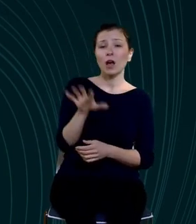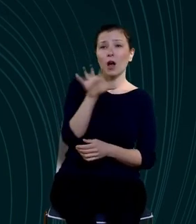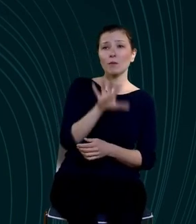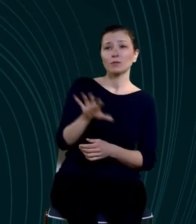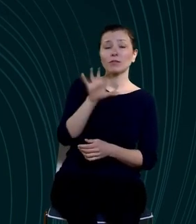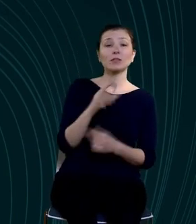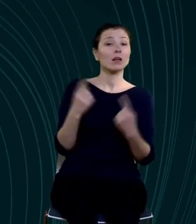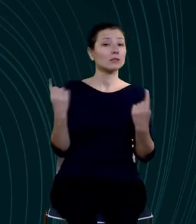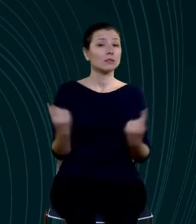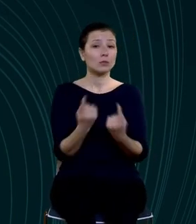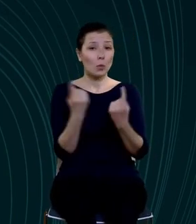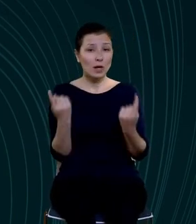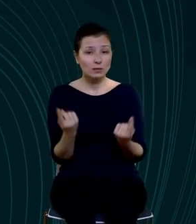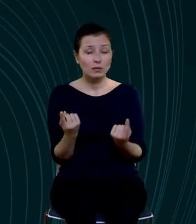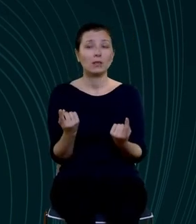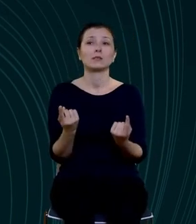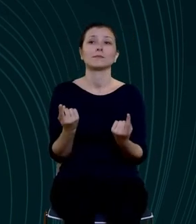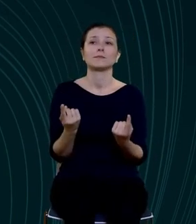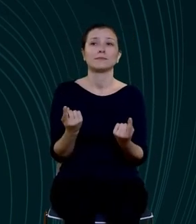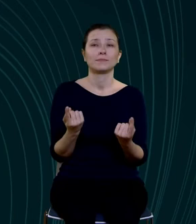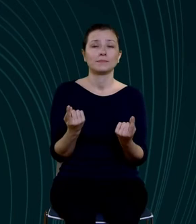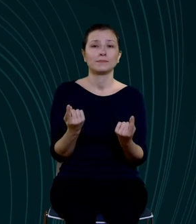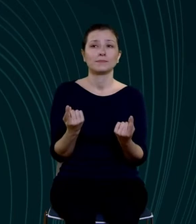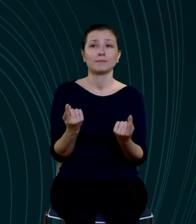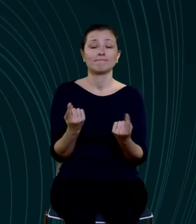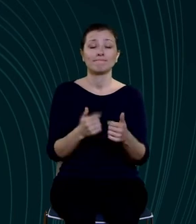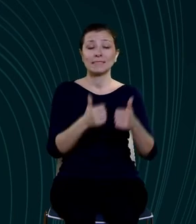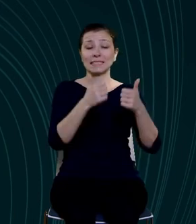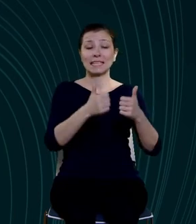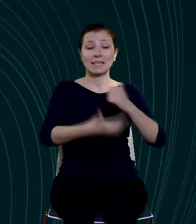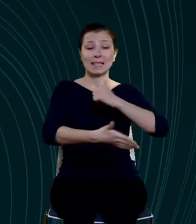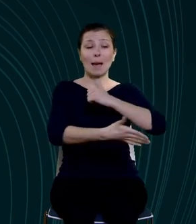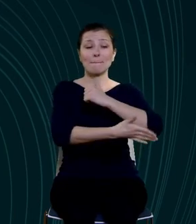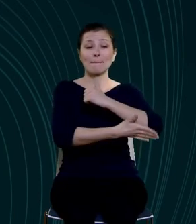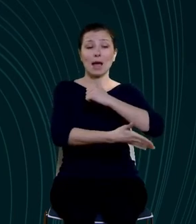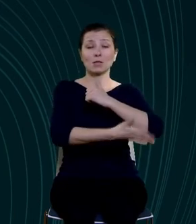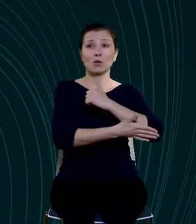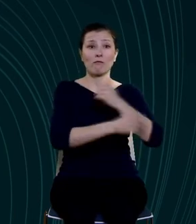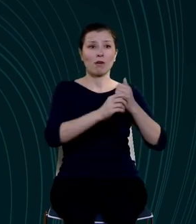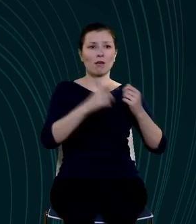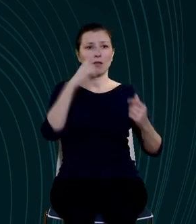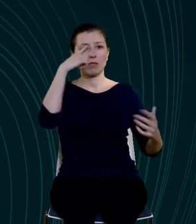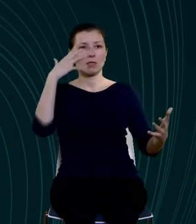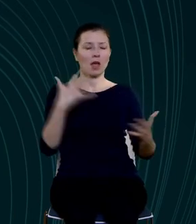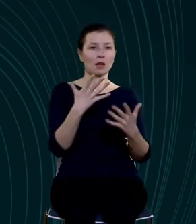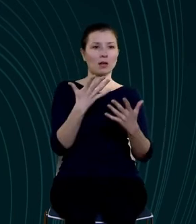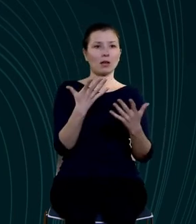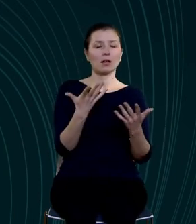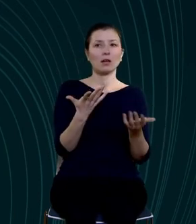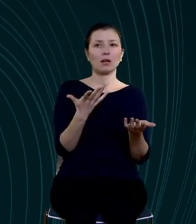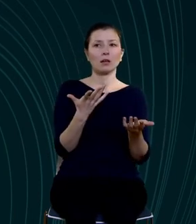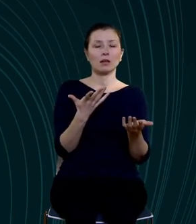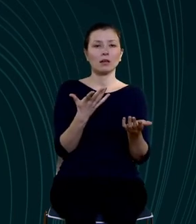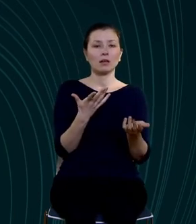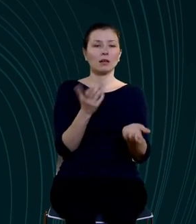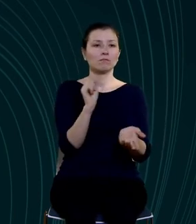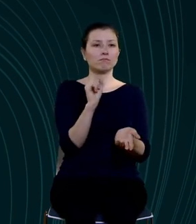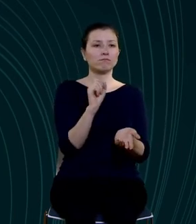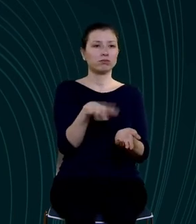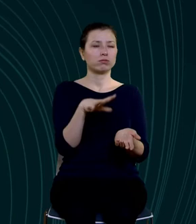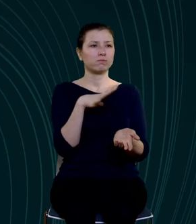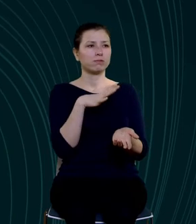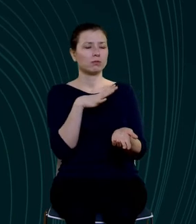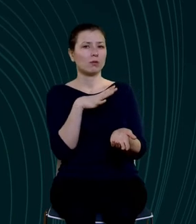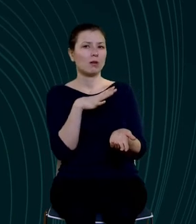zaobserwować taką sytuację, że przy stacji bazowej nagle w pewnym momencie zaczęły